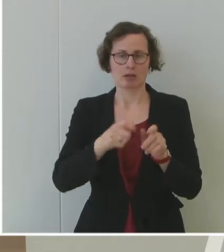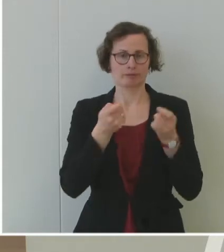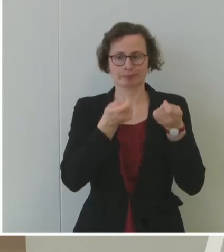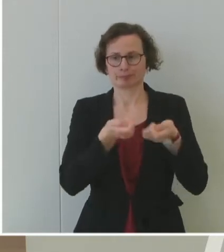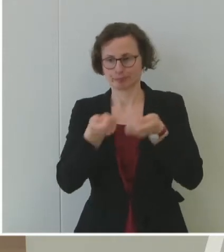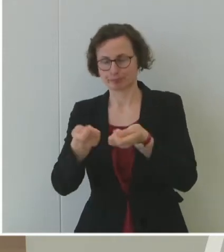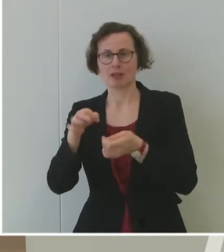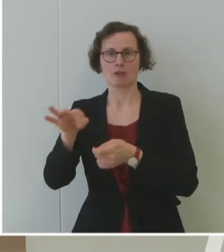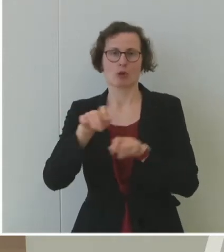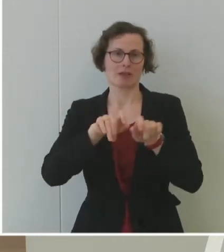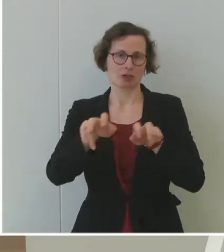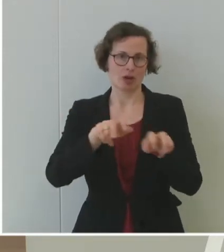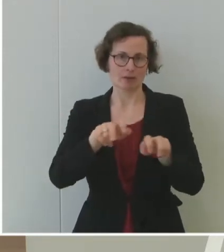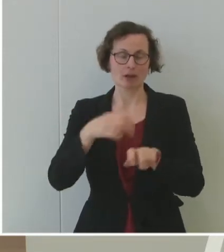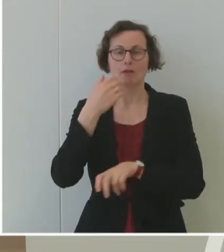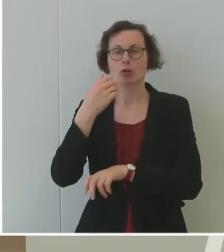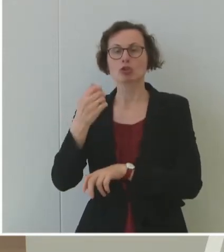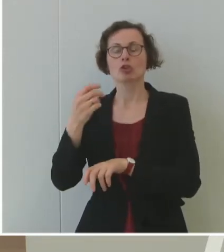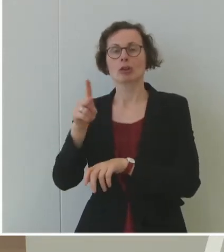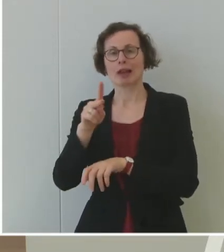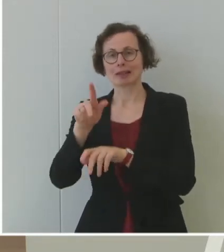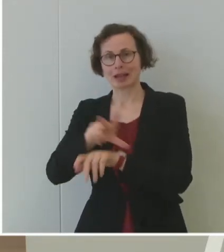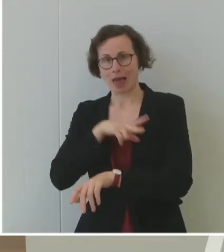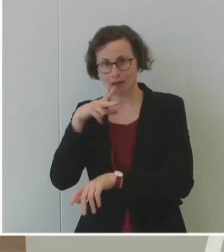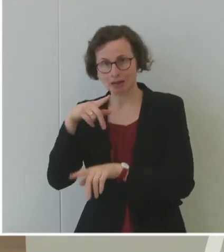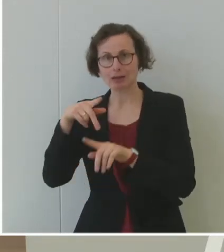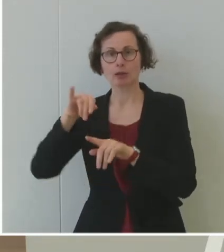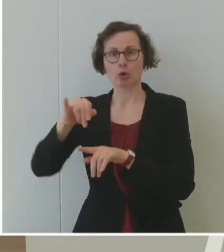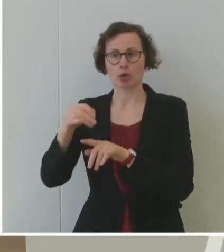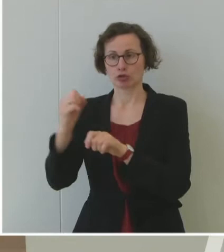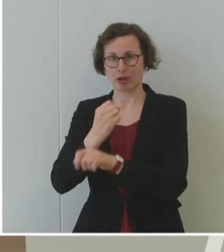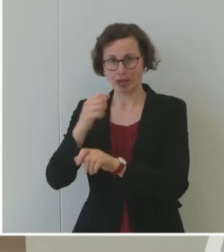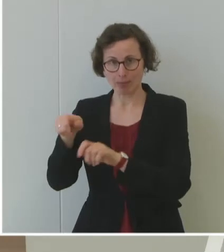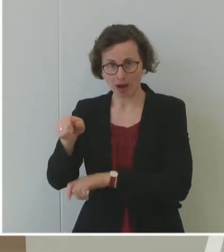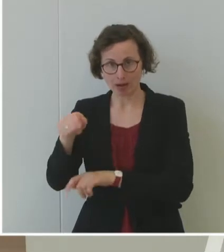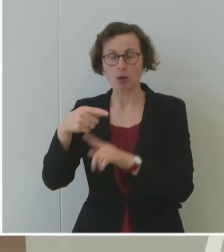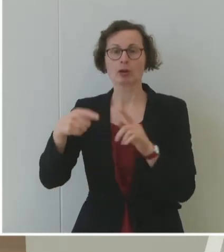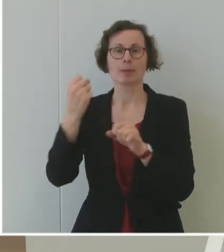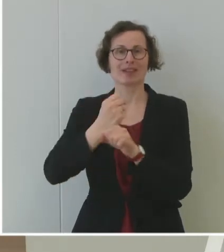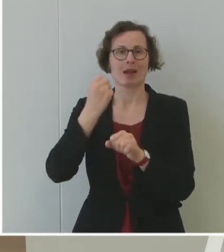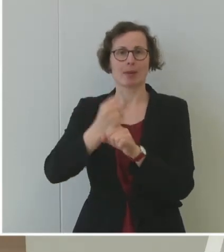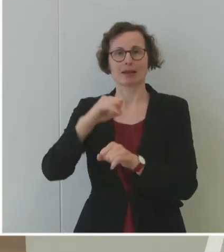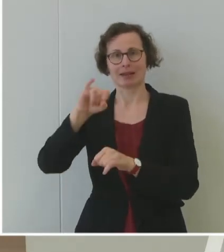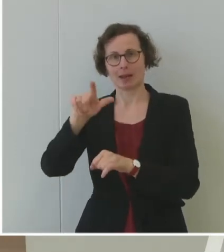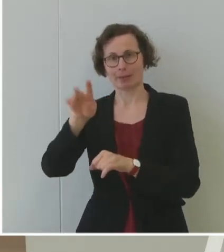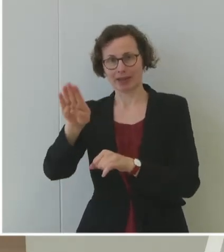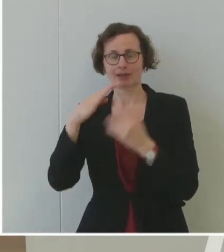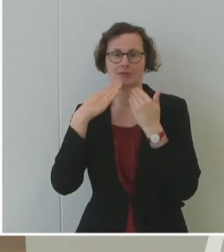An dieser Stelle möchte ich Katrin Lange und Jörg Steinbach und den Mitarbeiterinnen und Mitarbeitern der IRB Danke